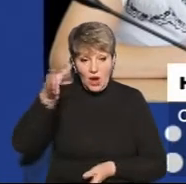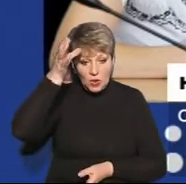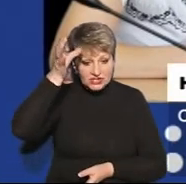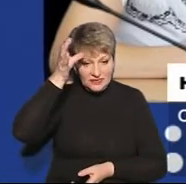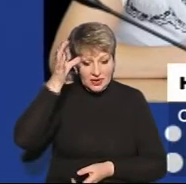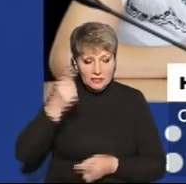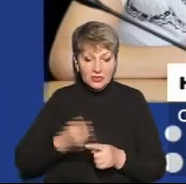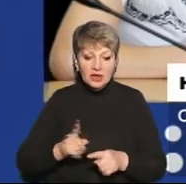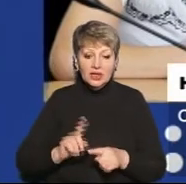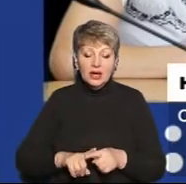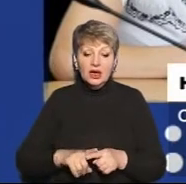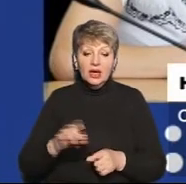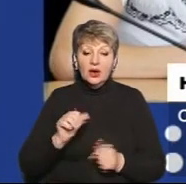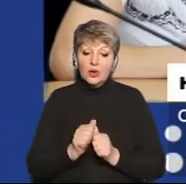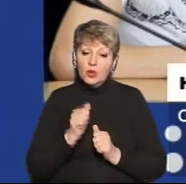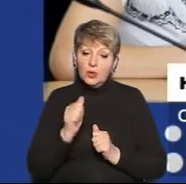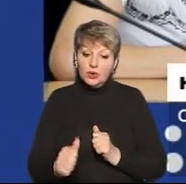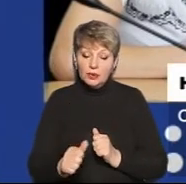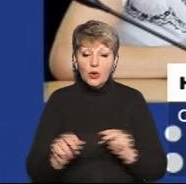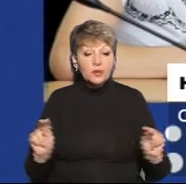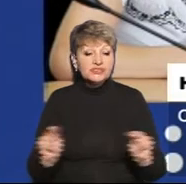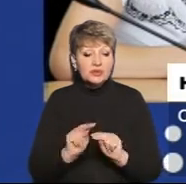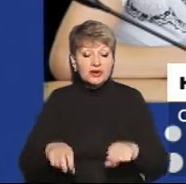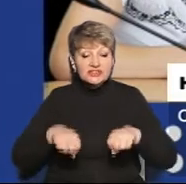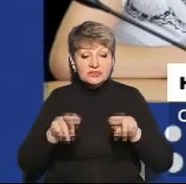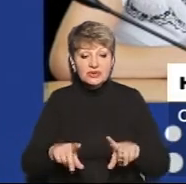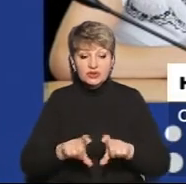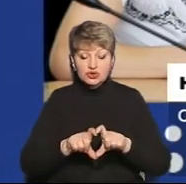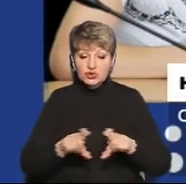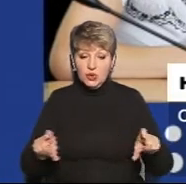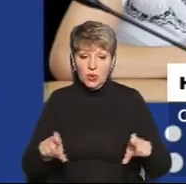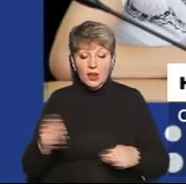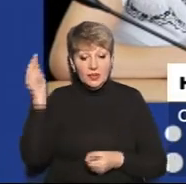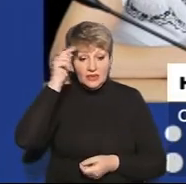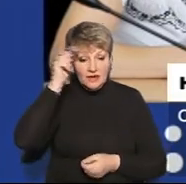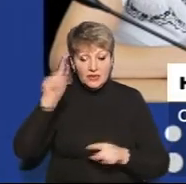освіти здобувачами освіти, крім учнів спеціалізованих шкіл,